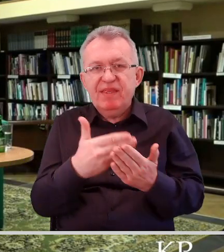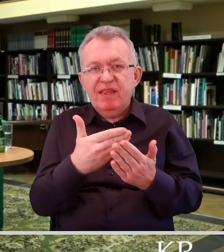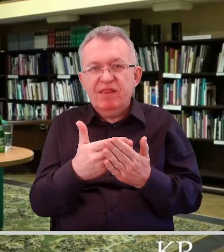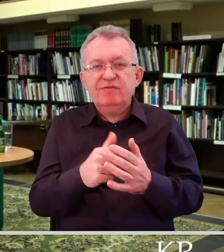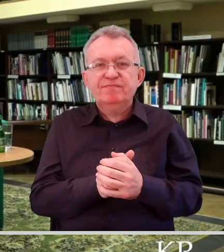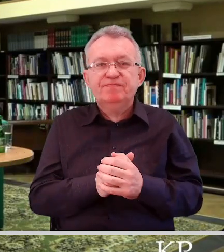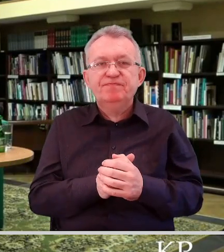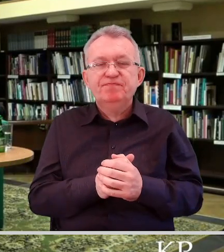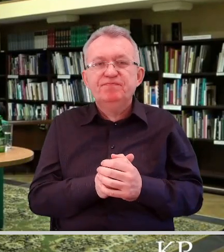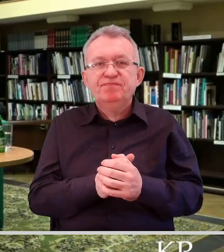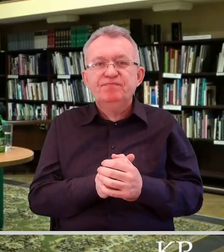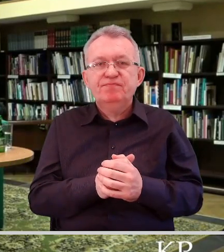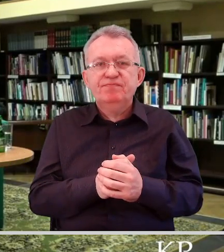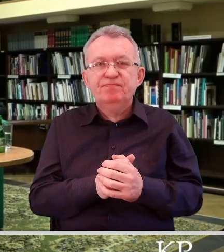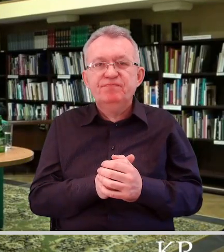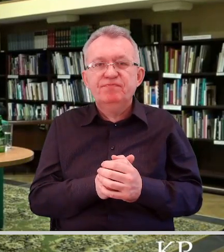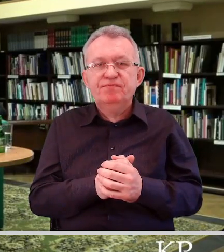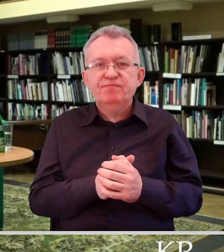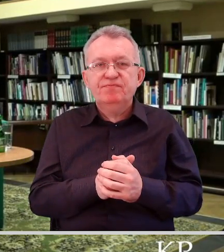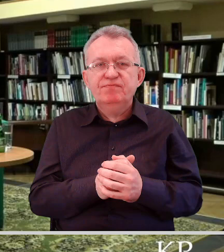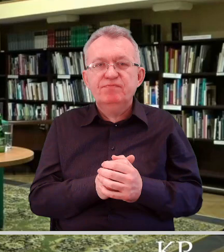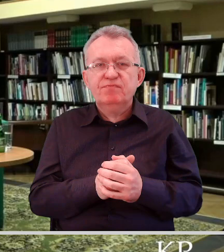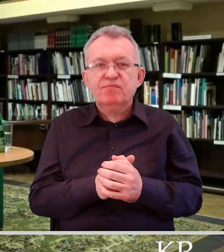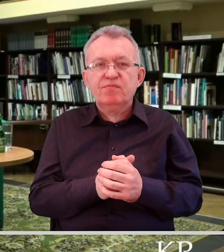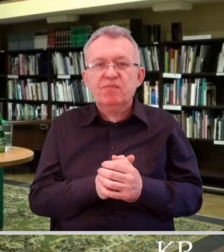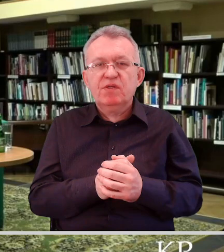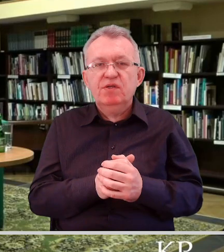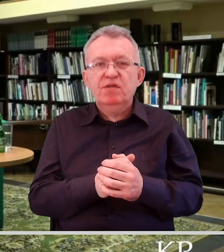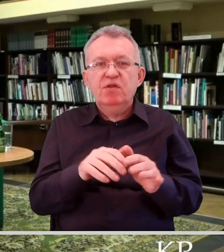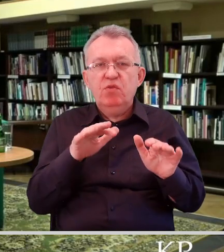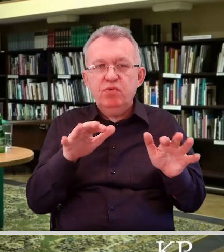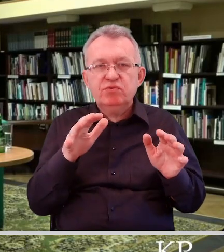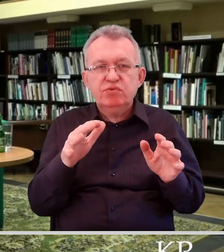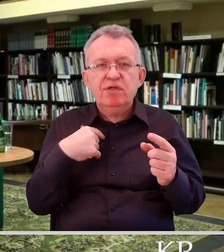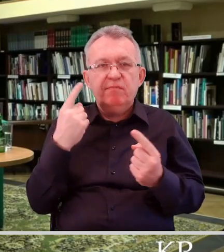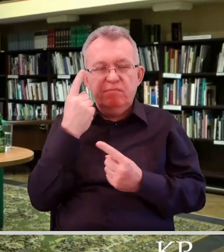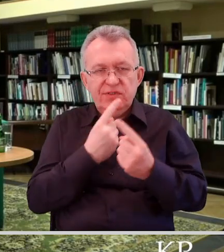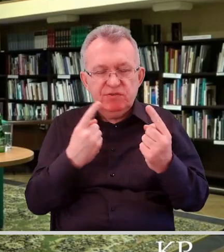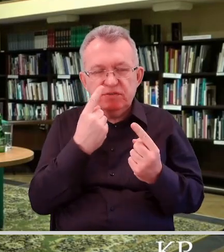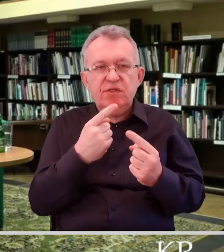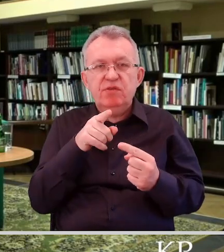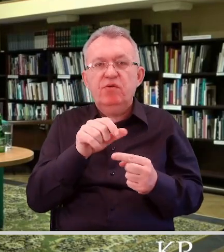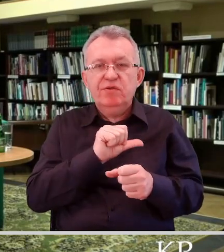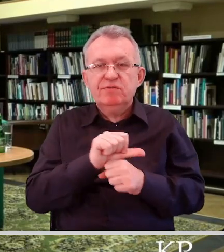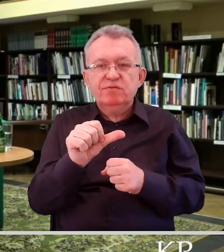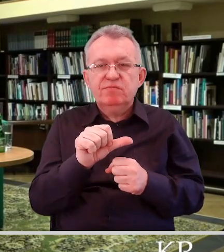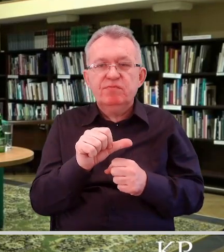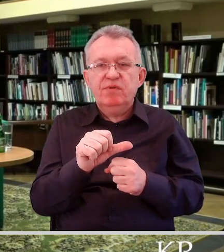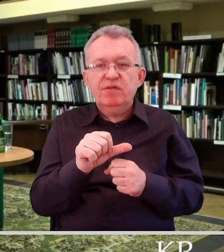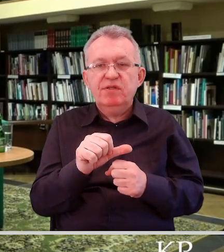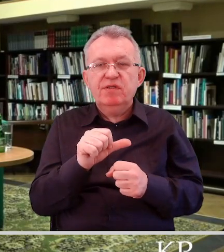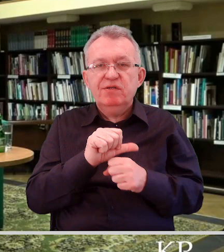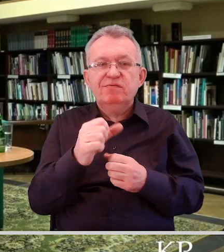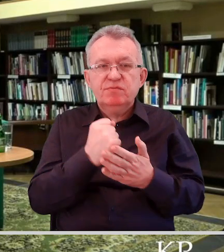tej konsumpcji. Się dużo nad tym ostatnio zastanawiam, bo to są takie